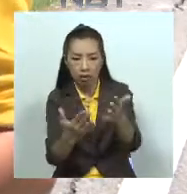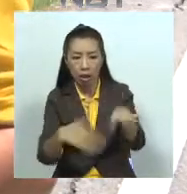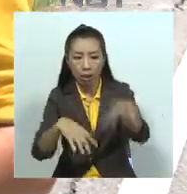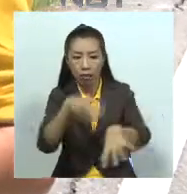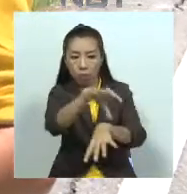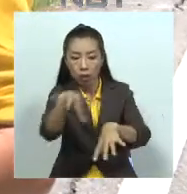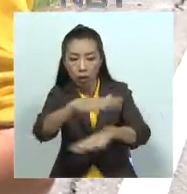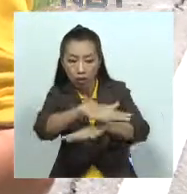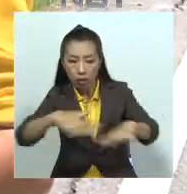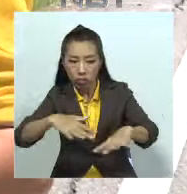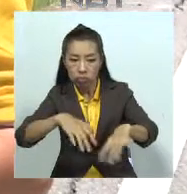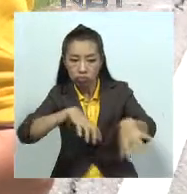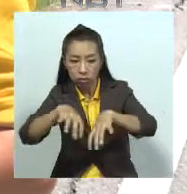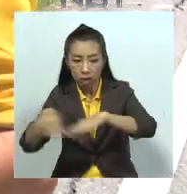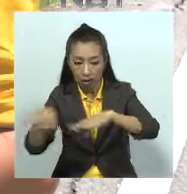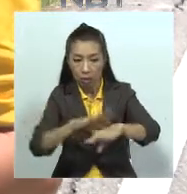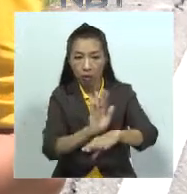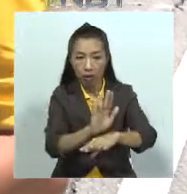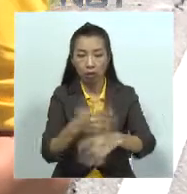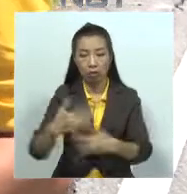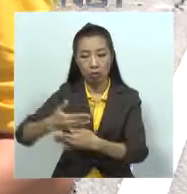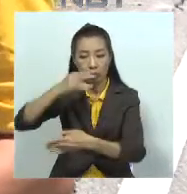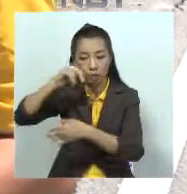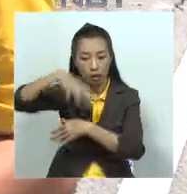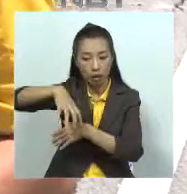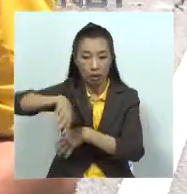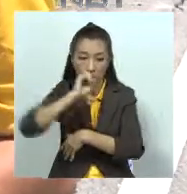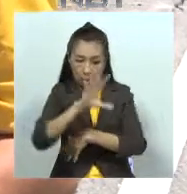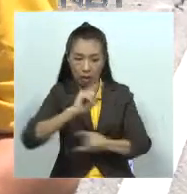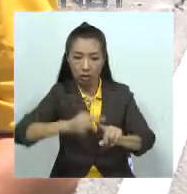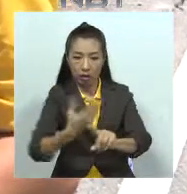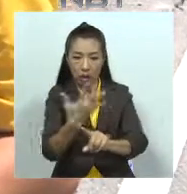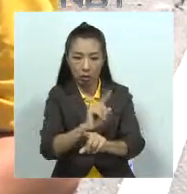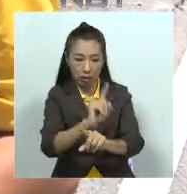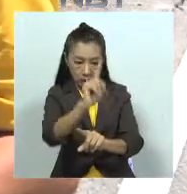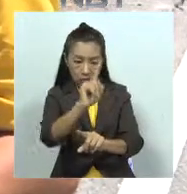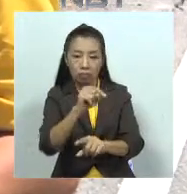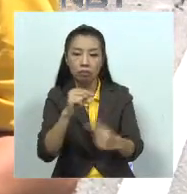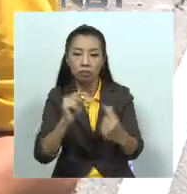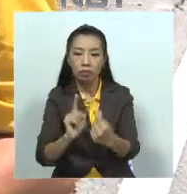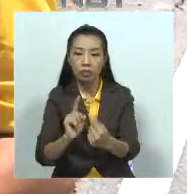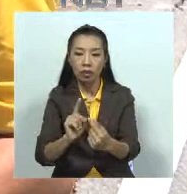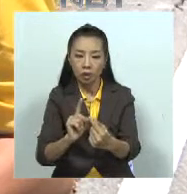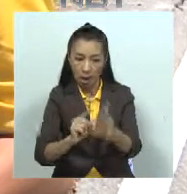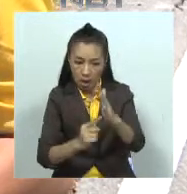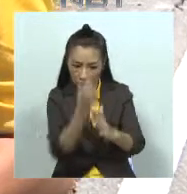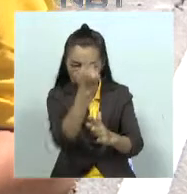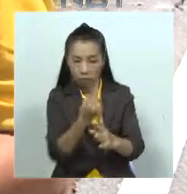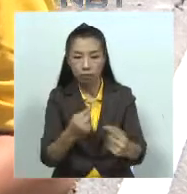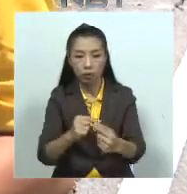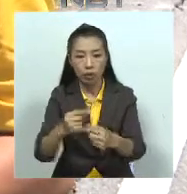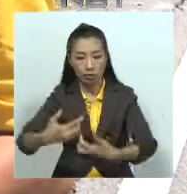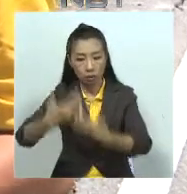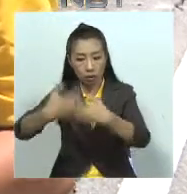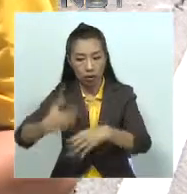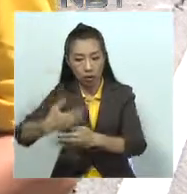งหลังจากนั้นกรมชลประทานได้กำหนดเงื่อนไขของเวลาในการที่1พฤษภาที่จะเป็นการให้สตาร์ทในเรื่องของการส่งน้ำ